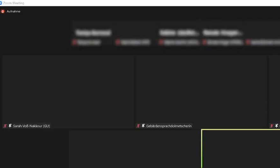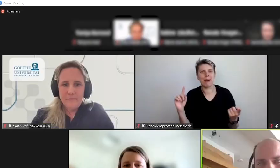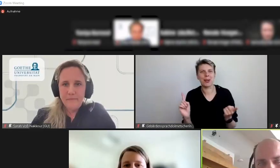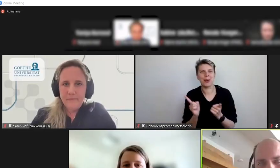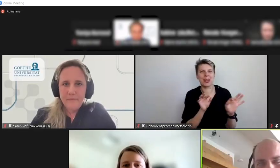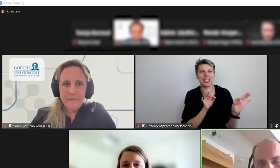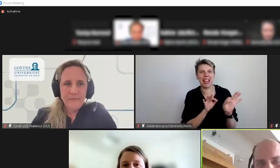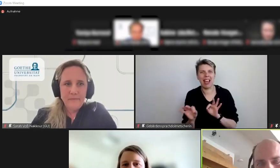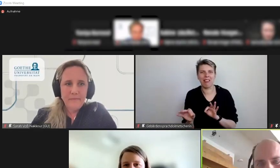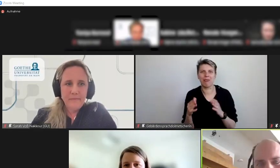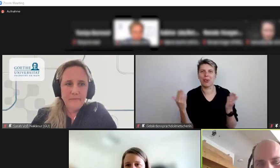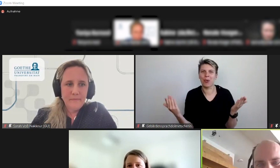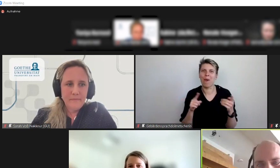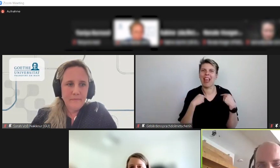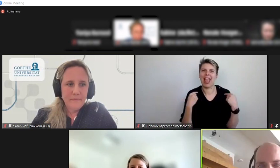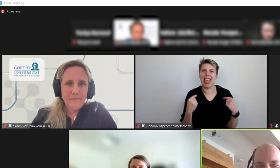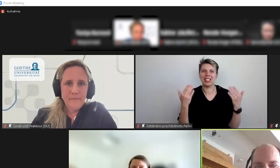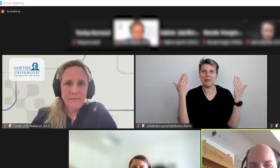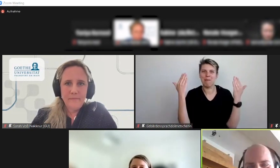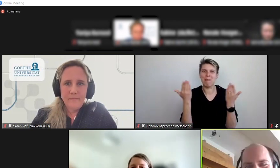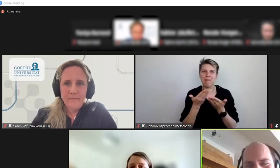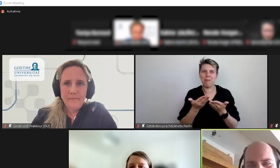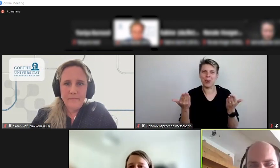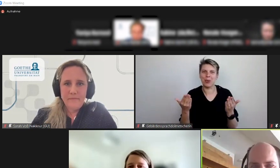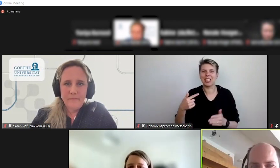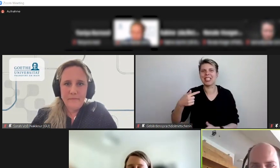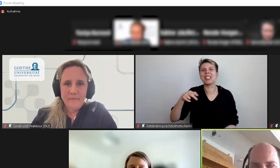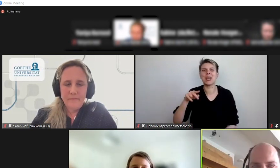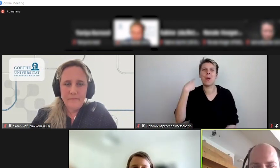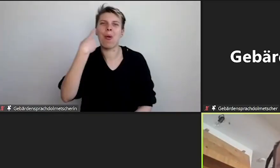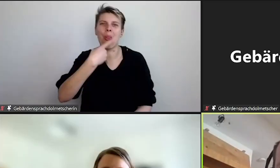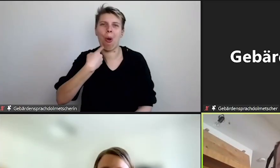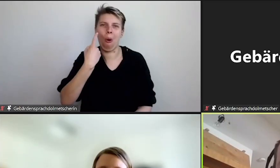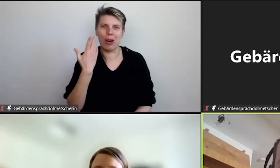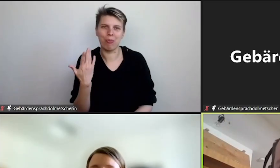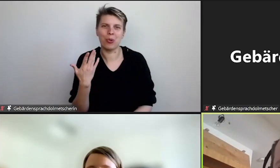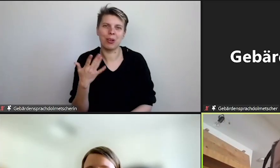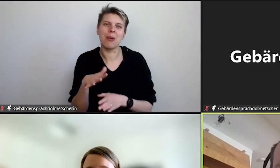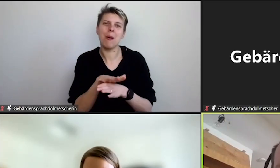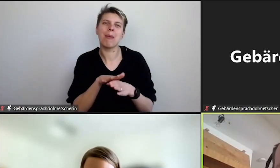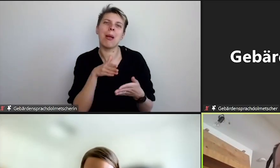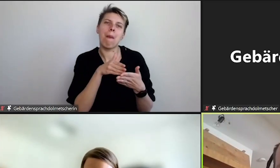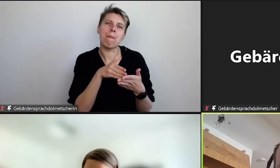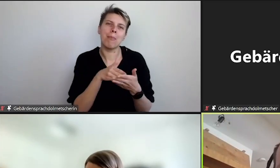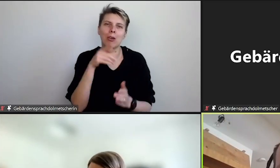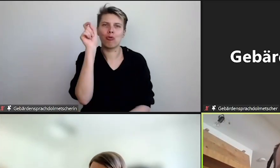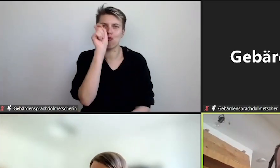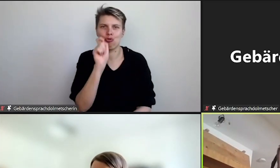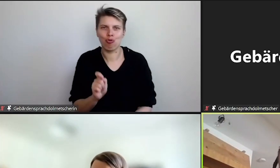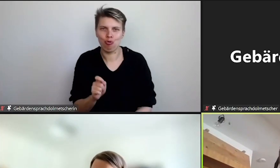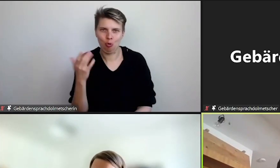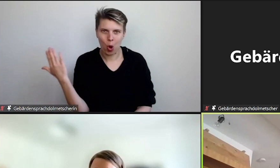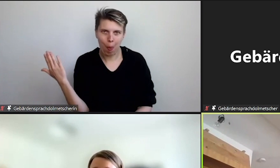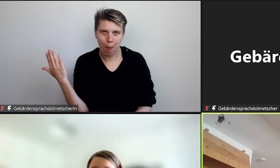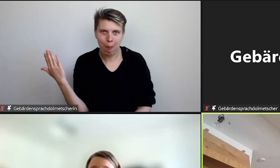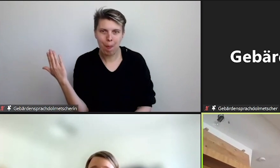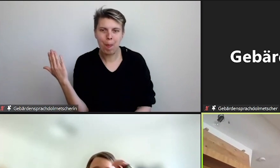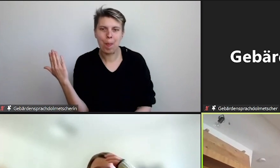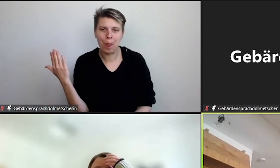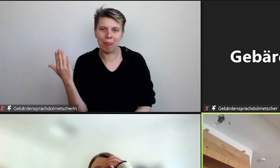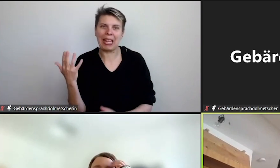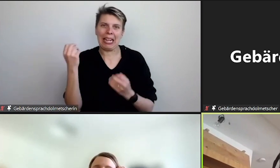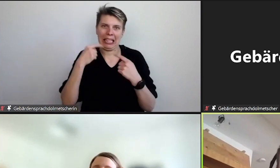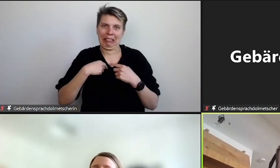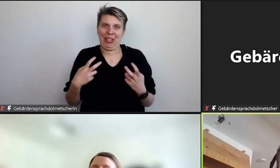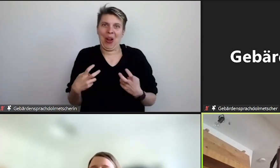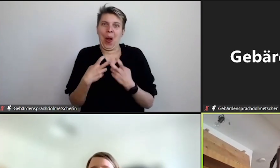Ich begrüße Sie auch alle ganz herzlich hier von der TU Dortmund, Bereich Behinderung und Studium, DOBUS, wie Sie sehen hier noch aus dem Homeoffice. Und ich